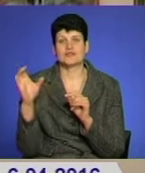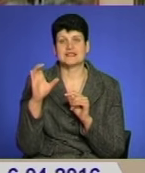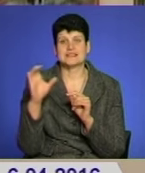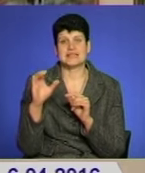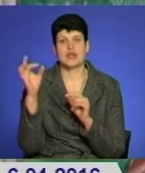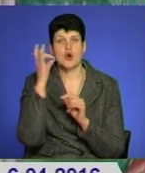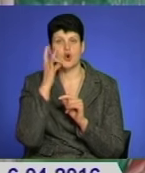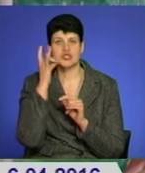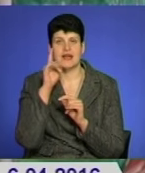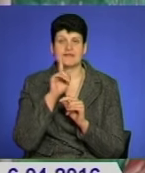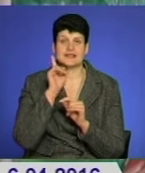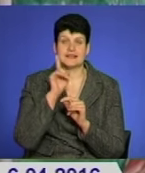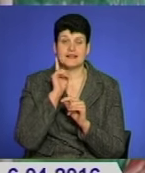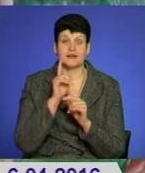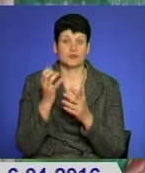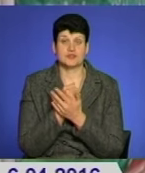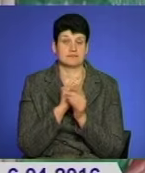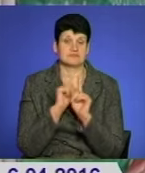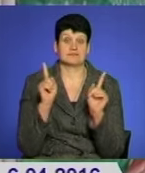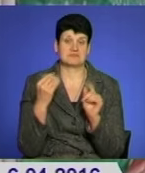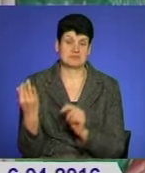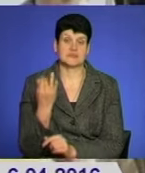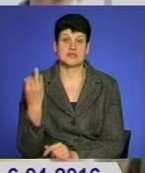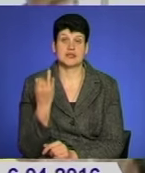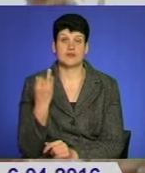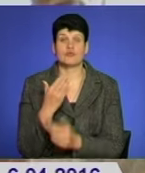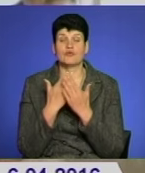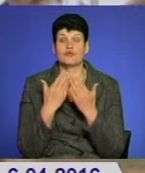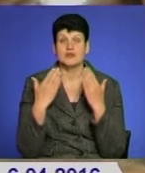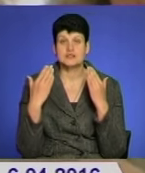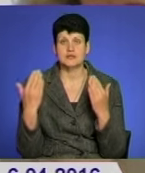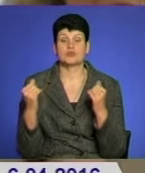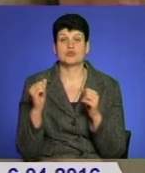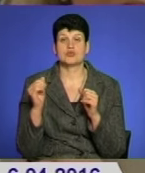рожевий, зелений. Виходить нестандартно і цікаво. Виставку